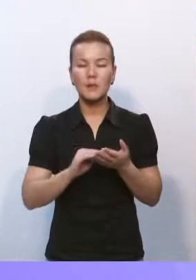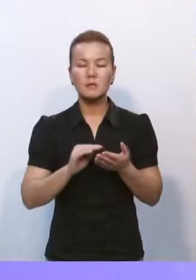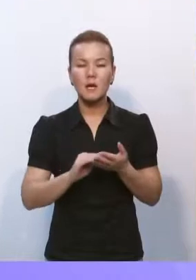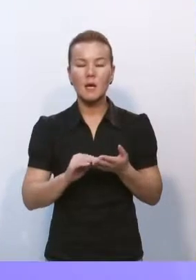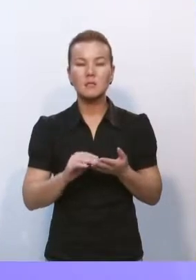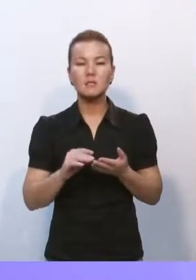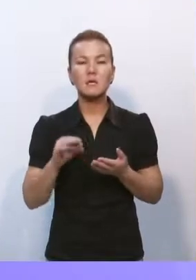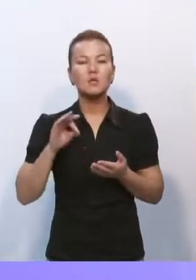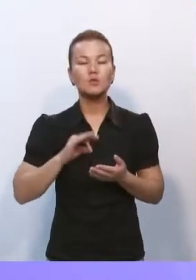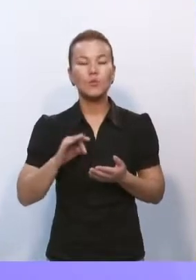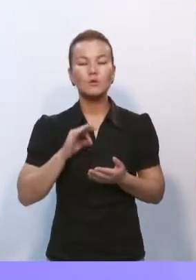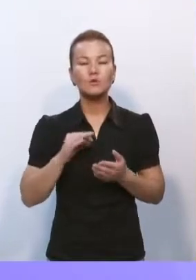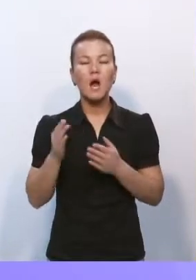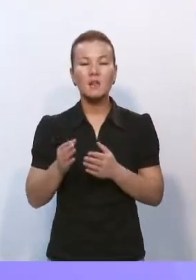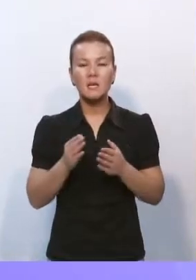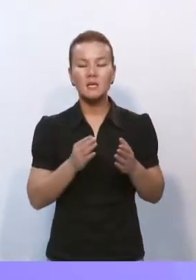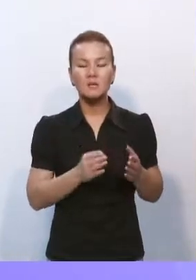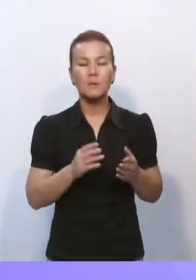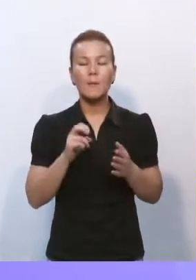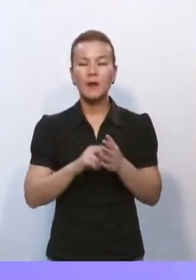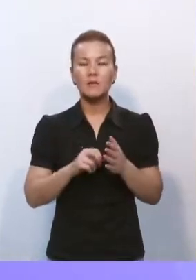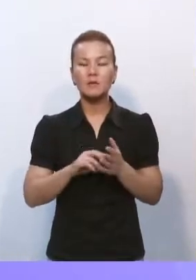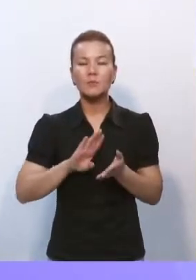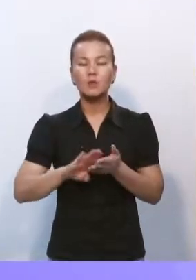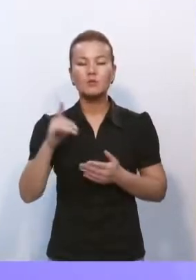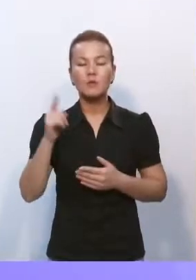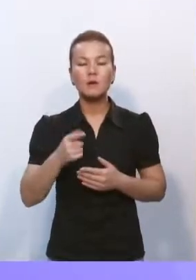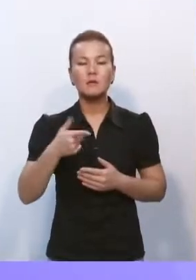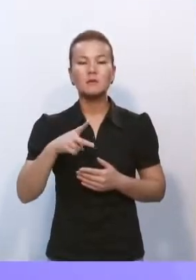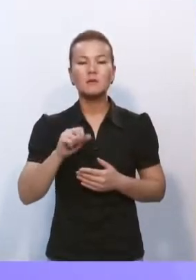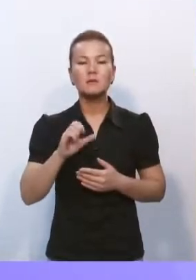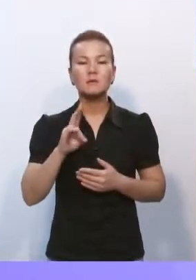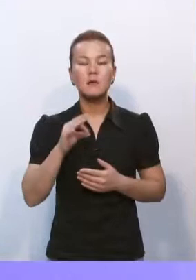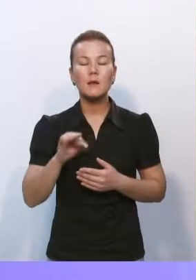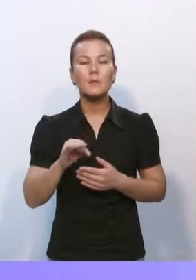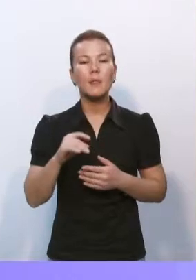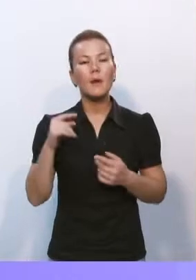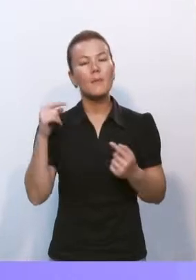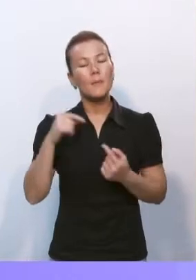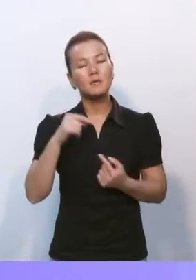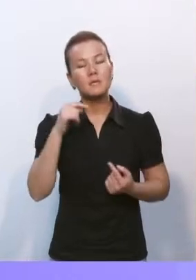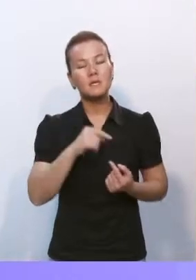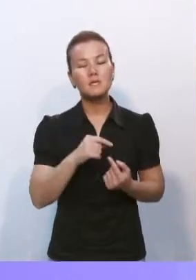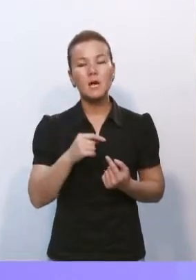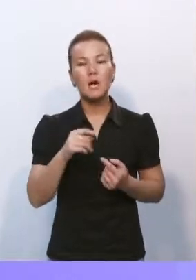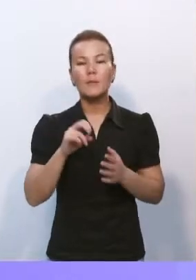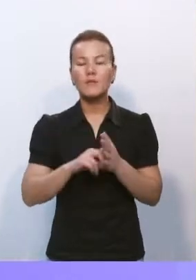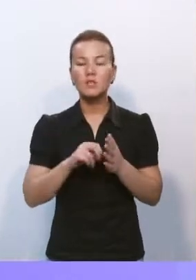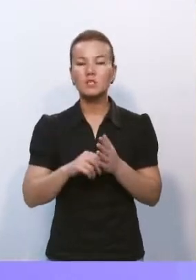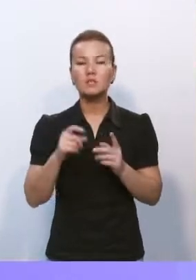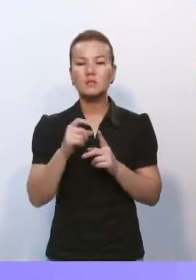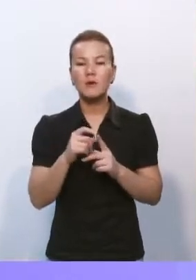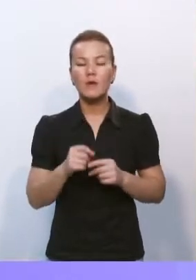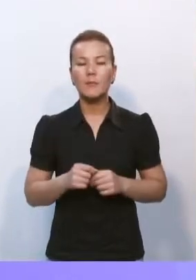писать, используя алгоритм проверки безударной гласной. Подберите проверочные